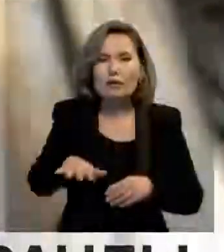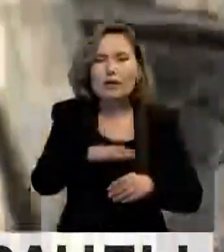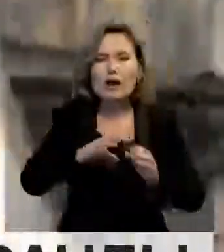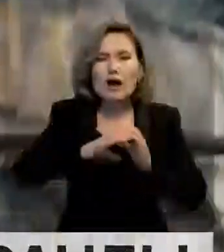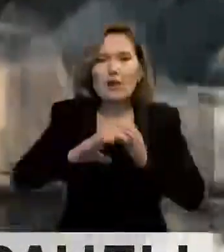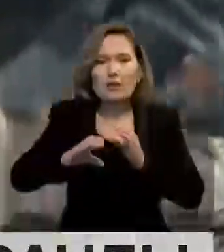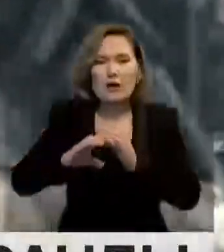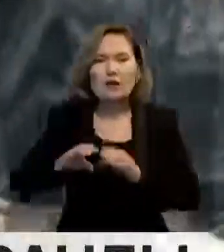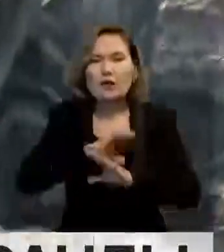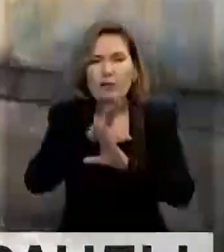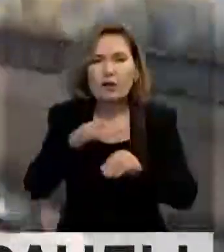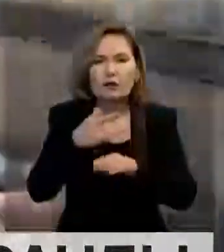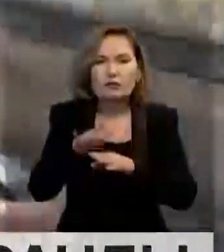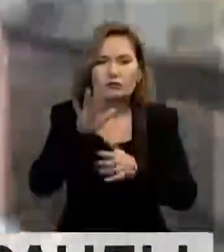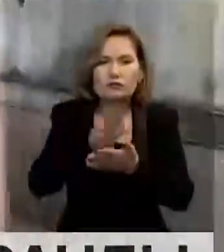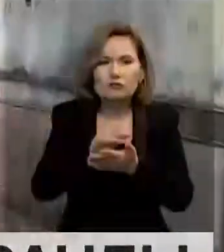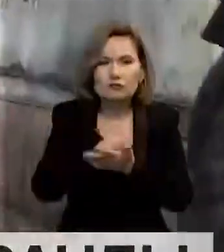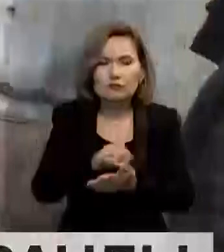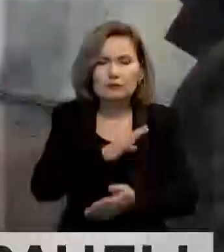контейнерлер толық жанып кетті.